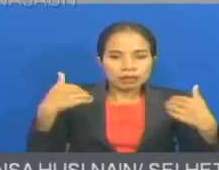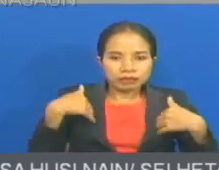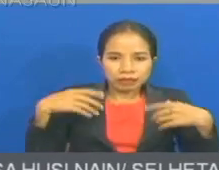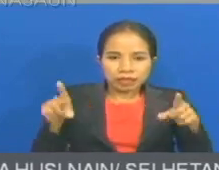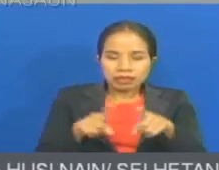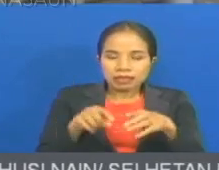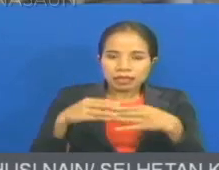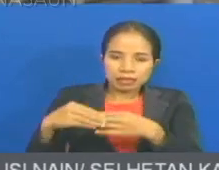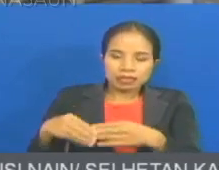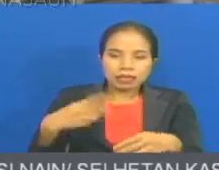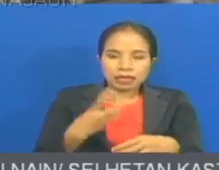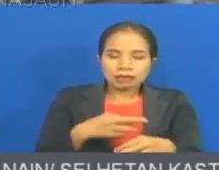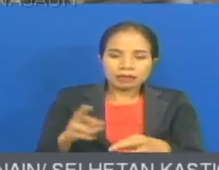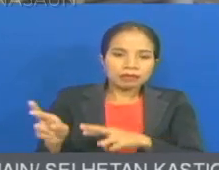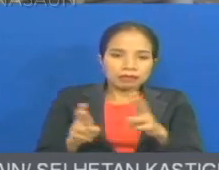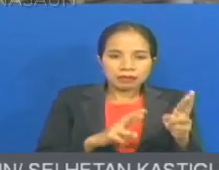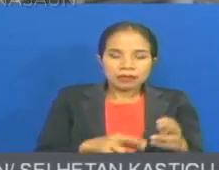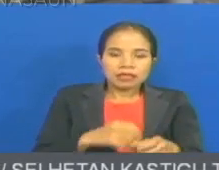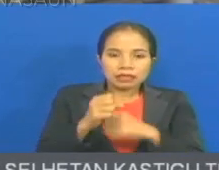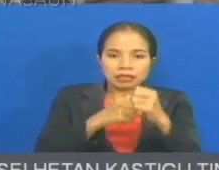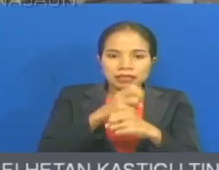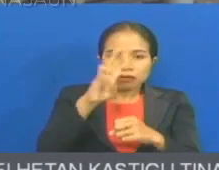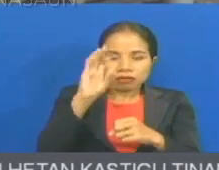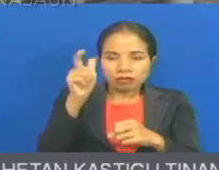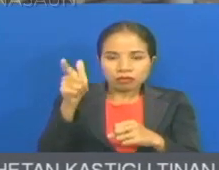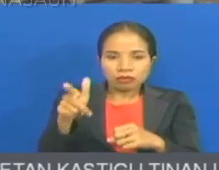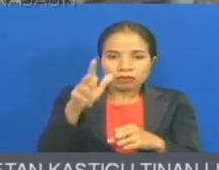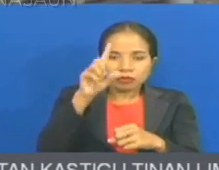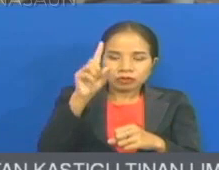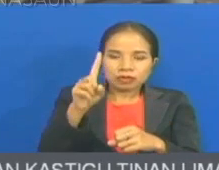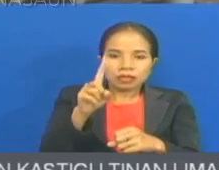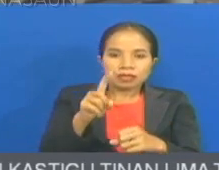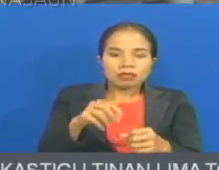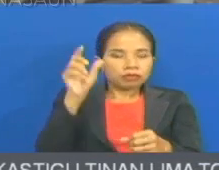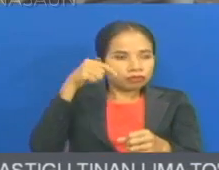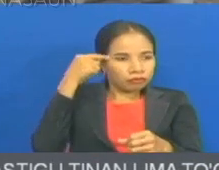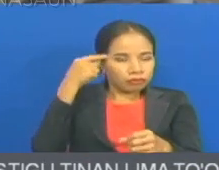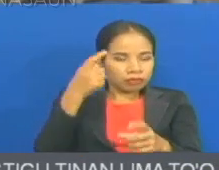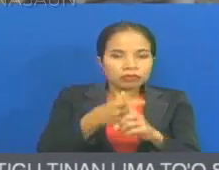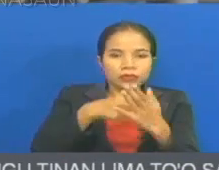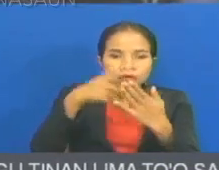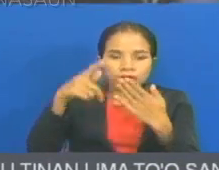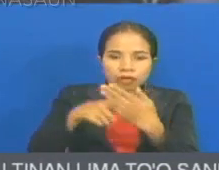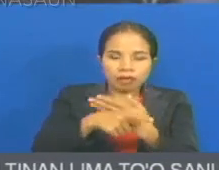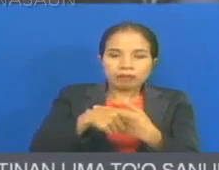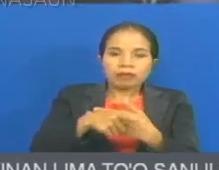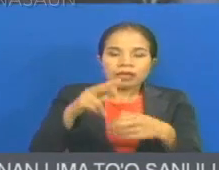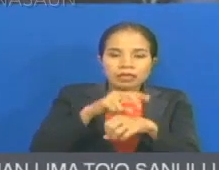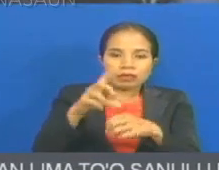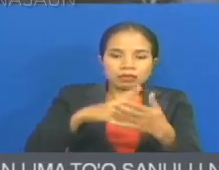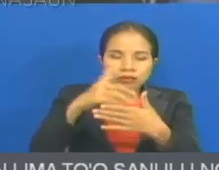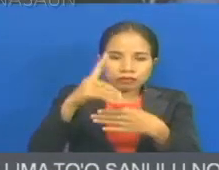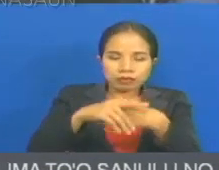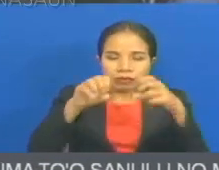sa ami kumpri de entertantu tinan rihun rua rua nulu resing ida governo lihusi programa nasional